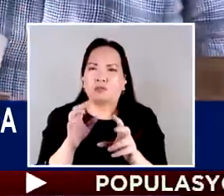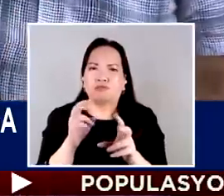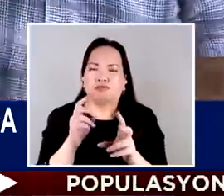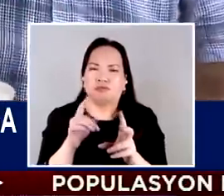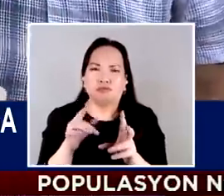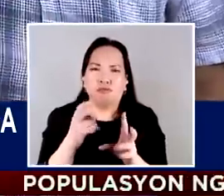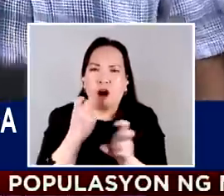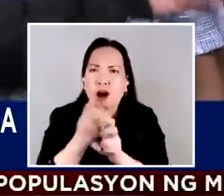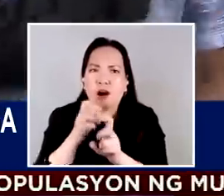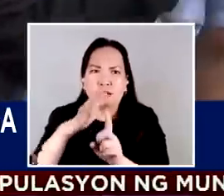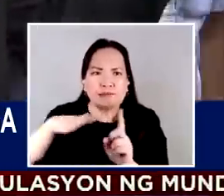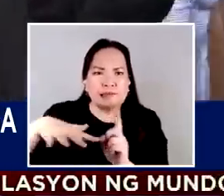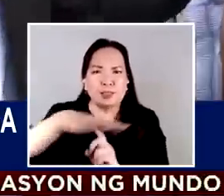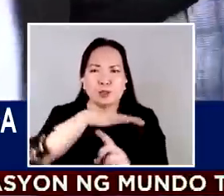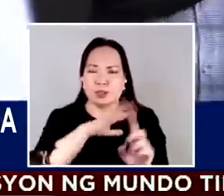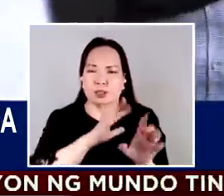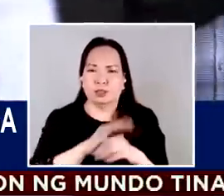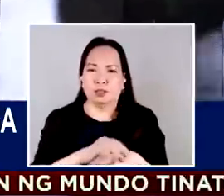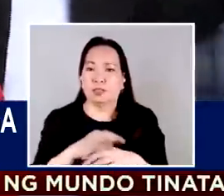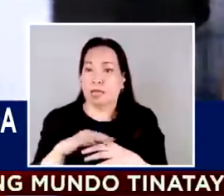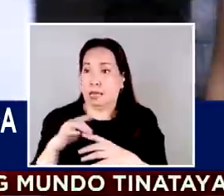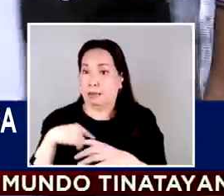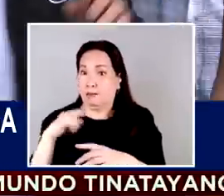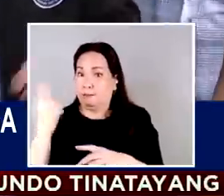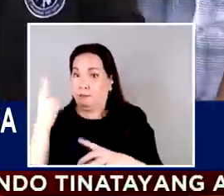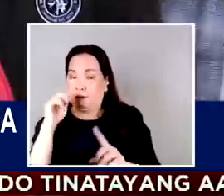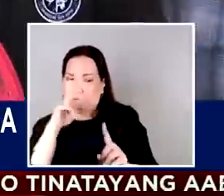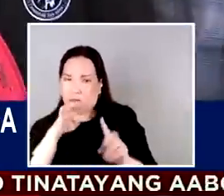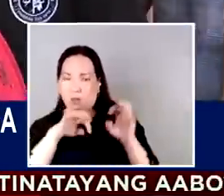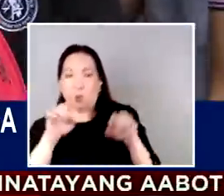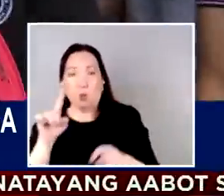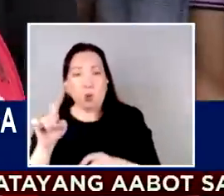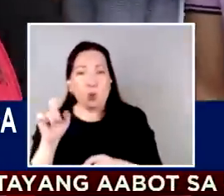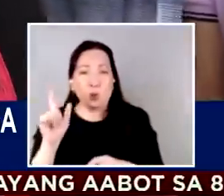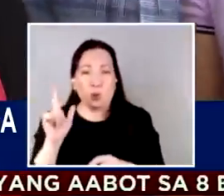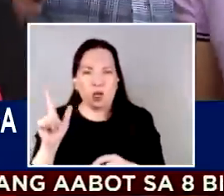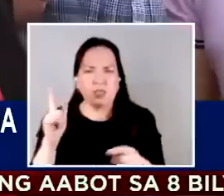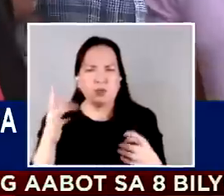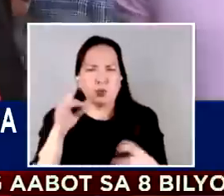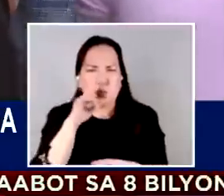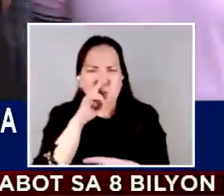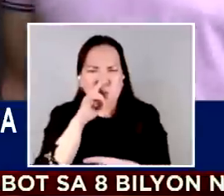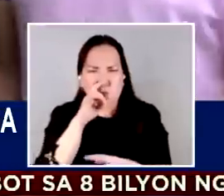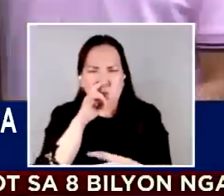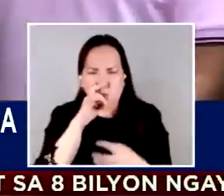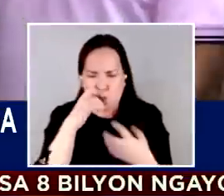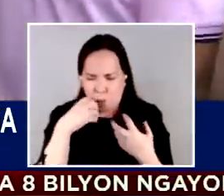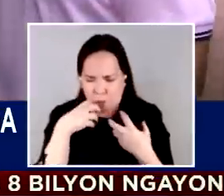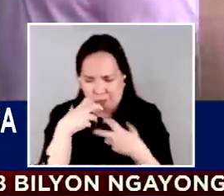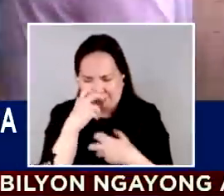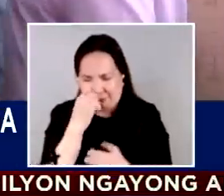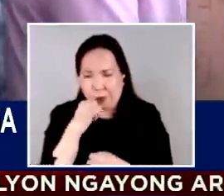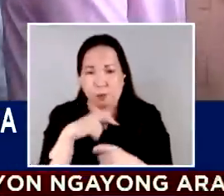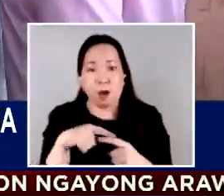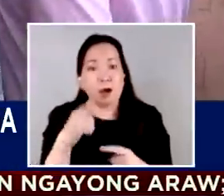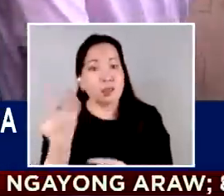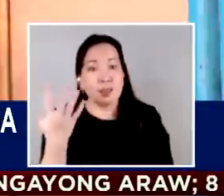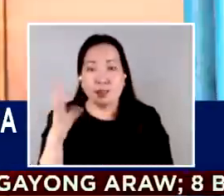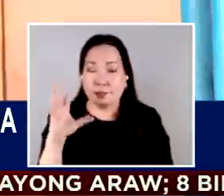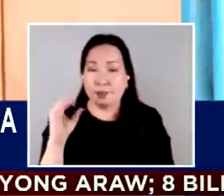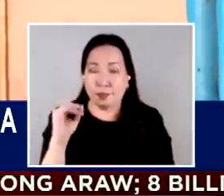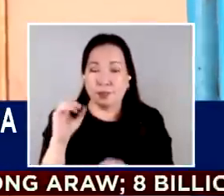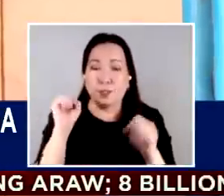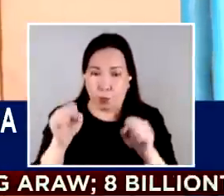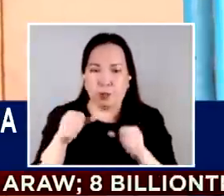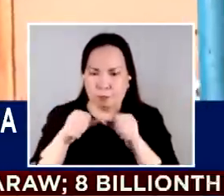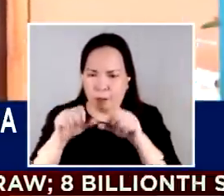kanyang initial na inspeksyon, 120 sa mga bangkay ang mummified na, habang 50 ang pwede pang ma-examine. Ngayong